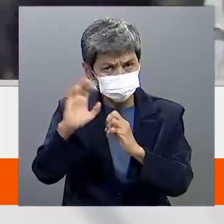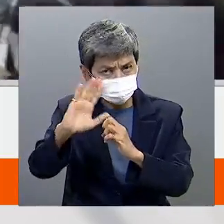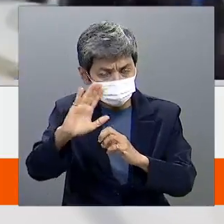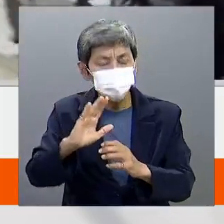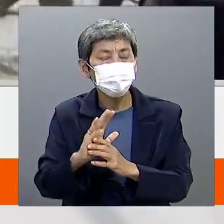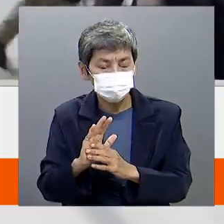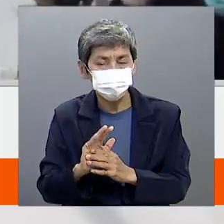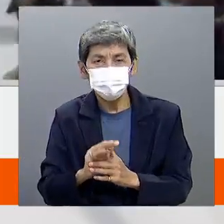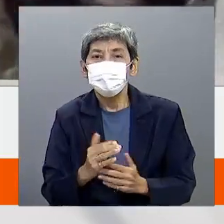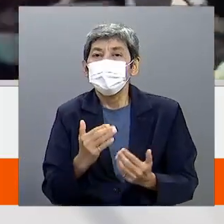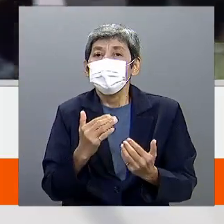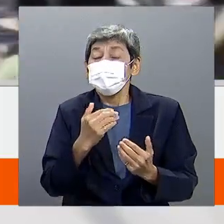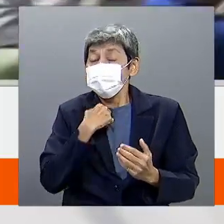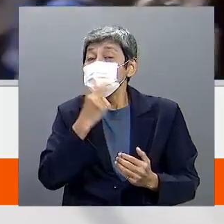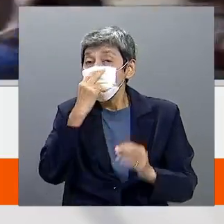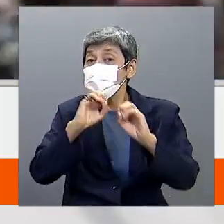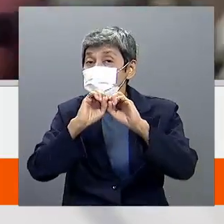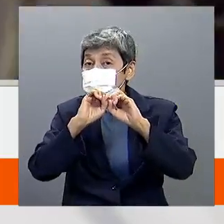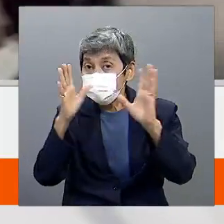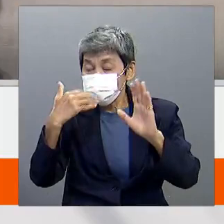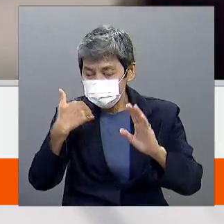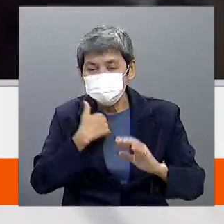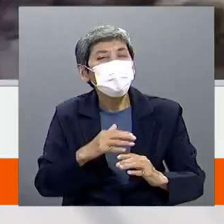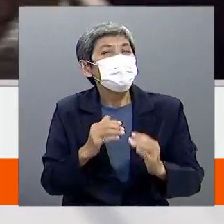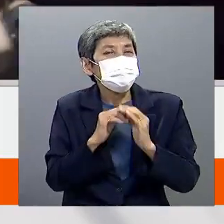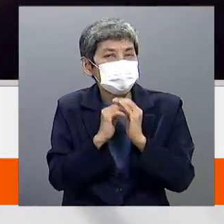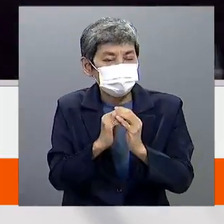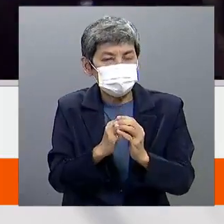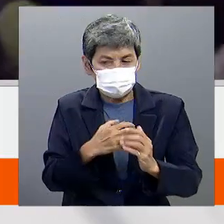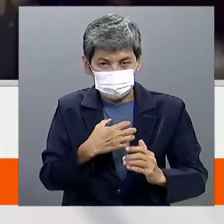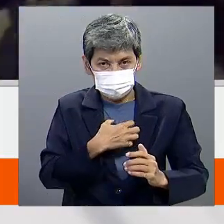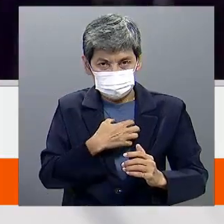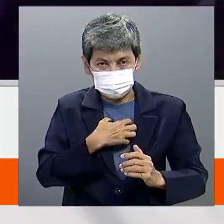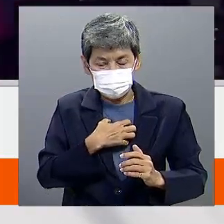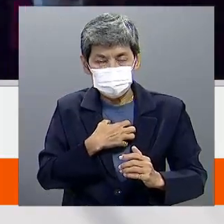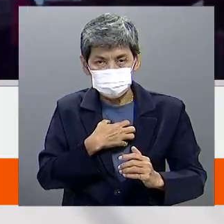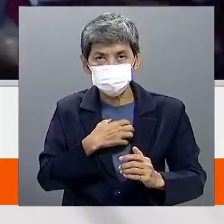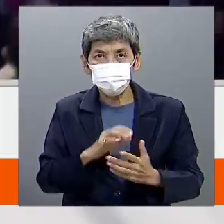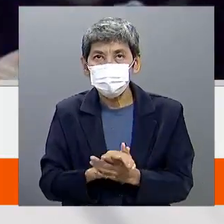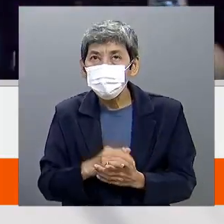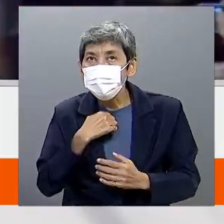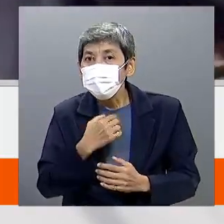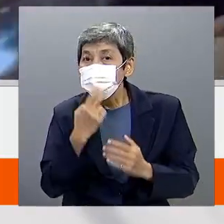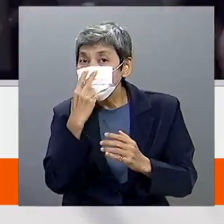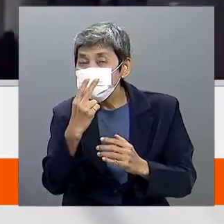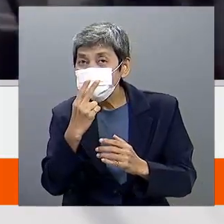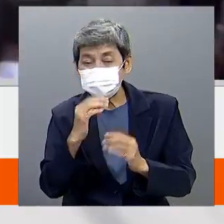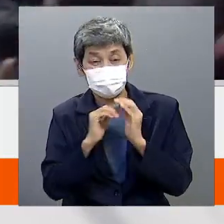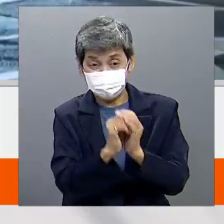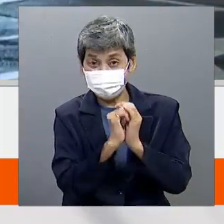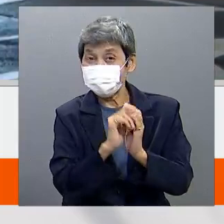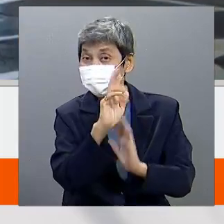ทางท่านเพลซี่นี่อาจจะมีเจตนาตั้งใจจะมาป่วนนะครับวันนี้ถือในจีนเนี่ย